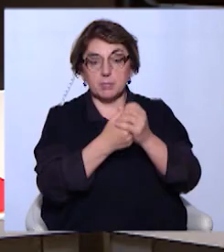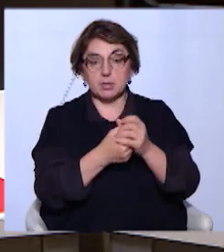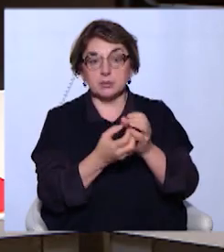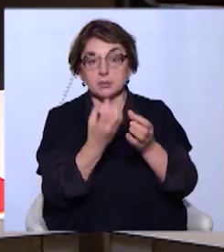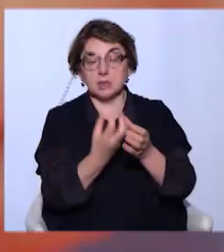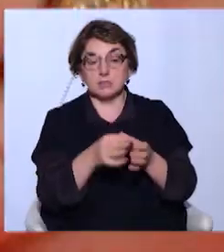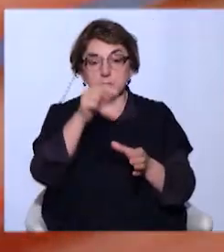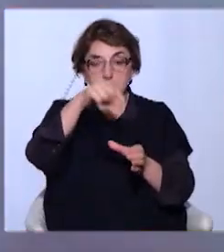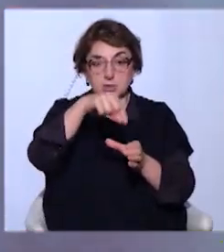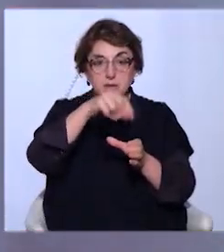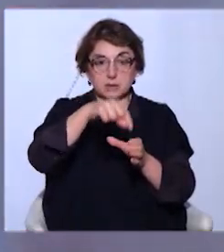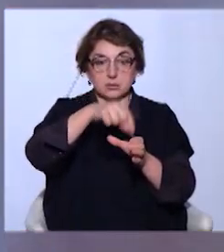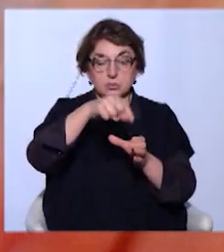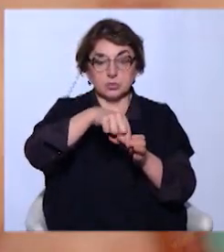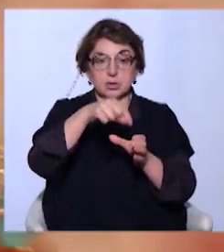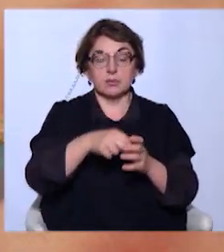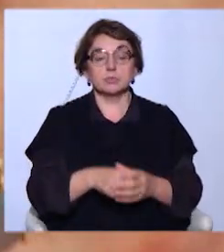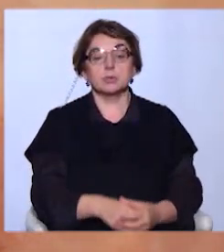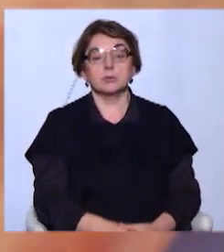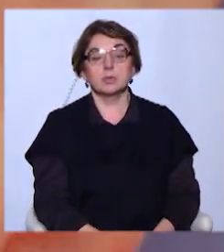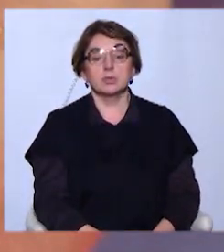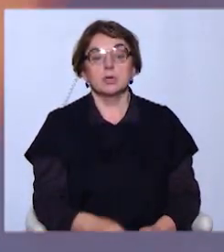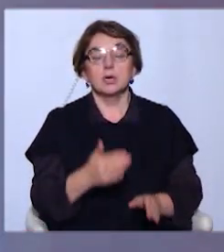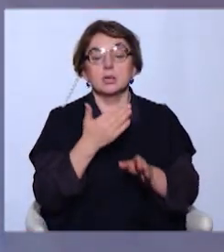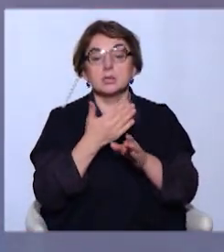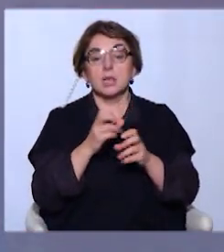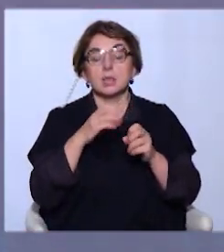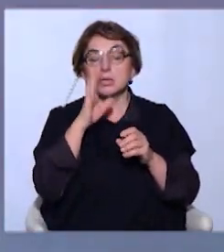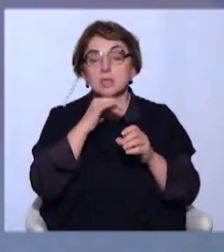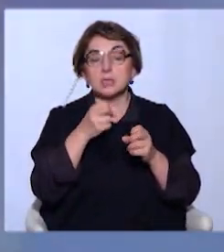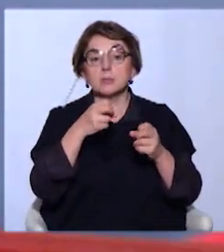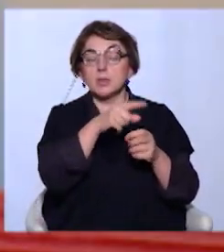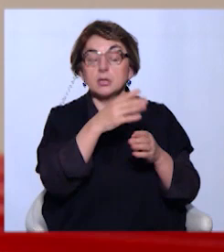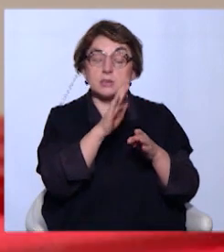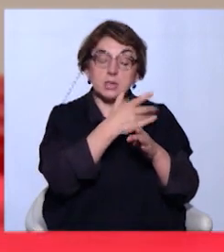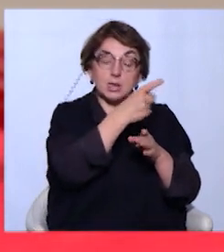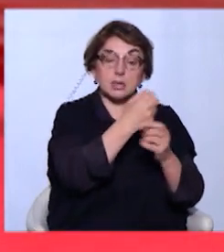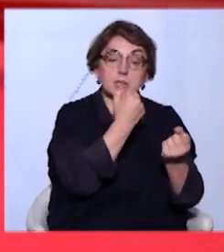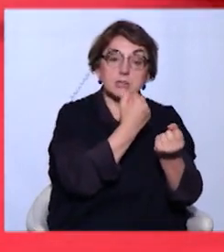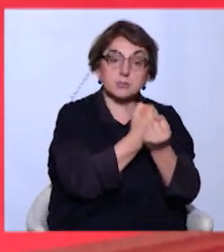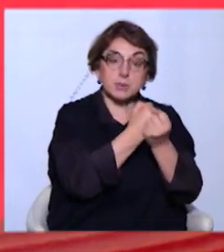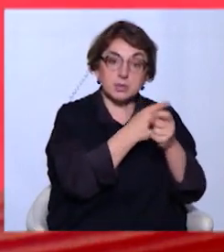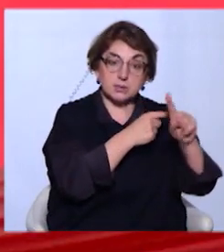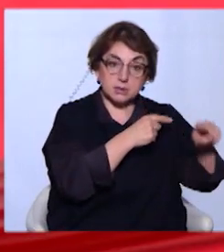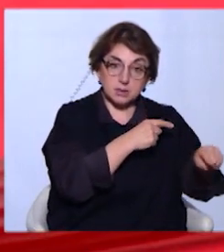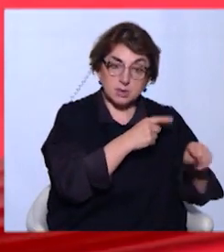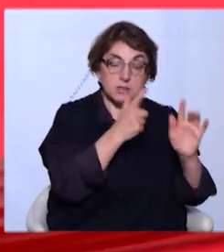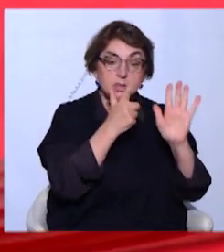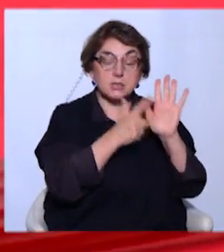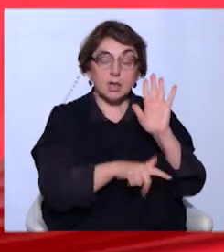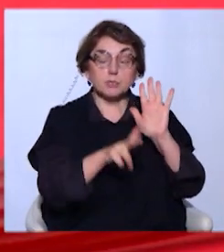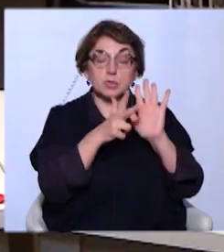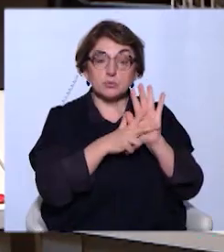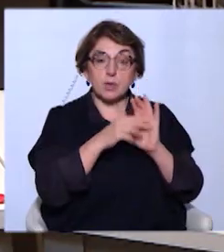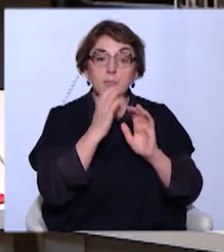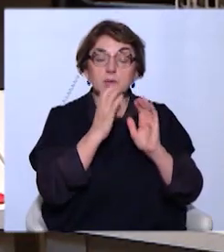ვუმაგრებთ ალონს და თქვათ შესაბამის ჭურჭელს. ცალკე ჭურჭელში ხდება სპირტის შეგროვება, რომელიც